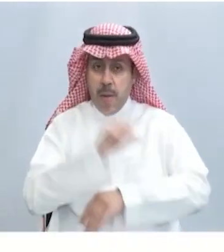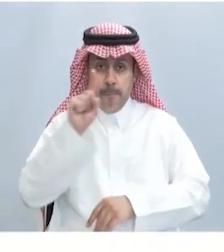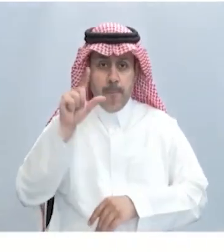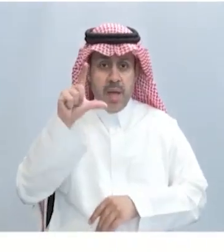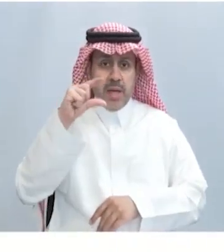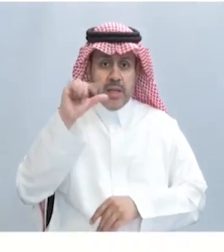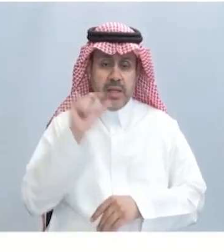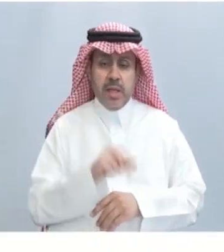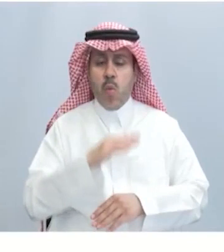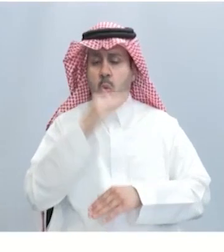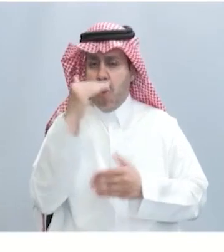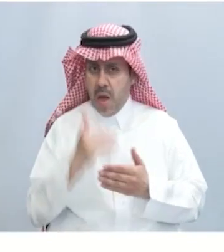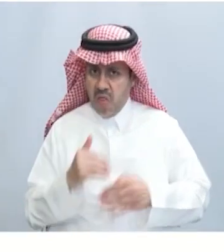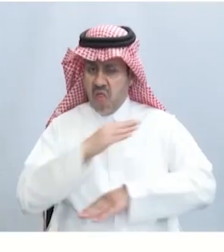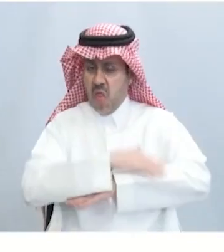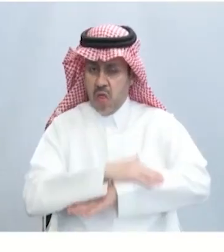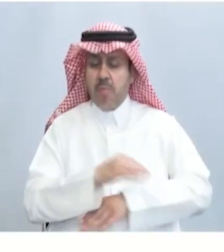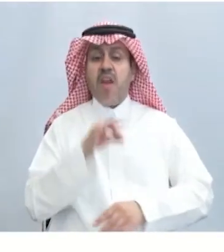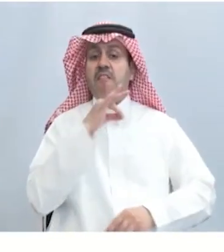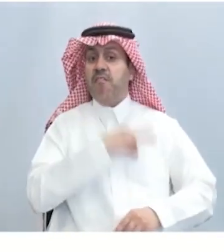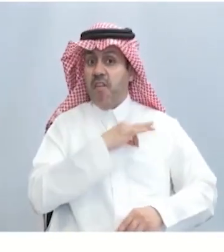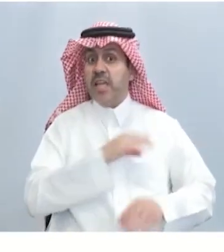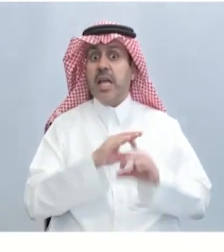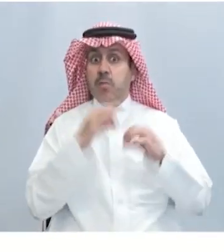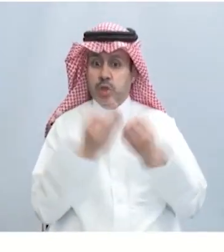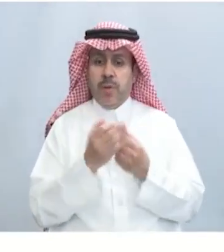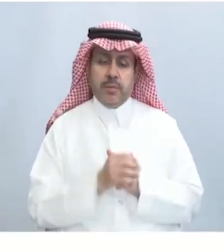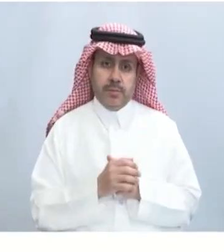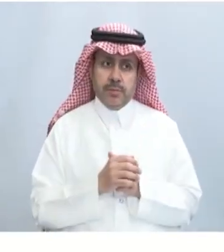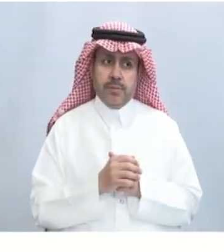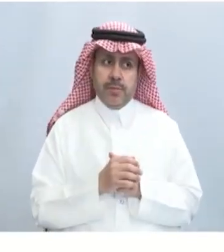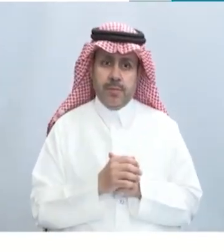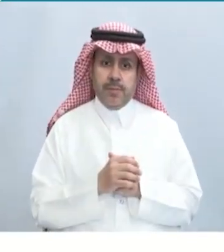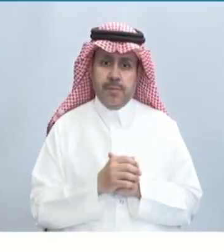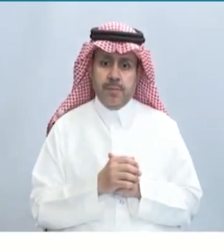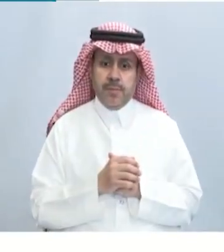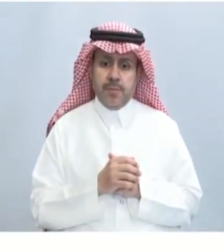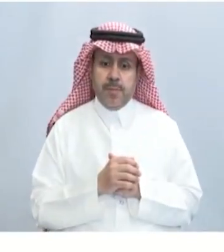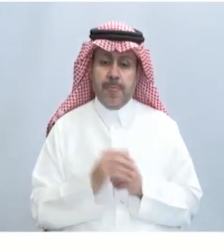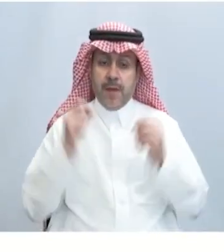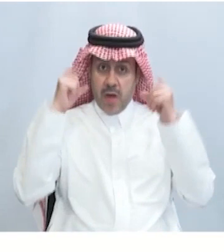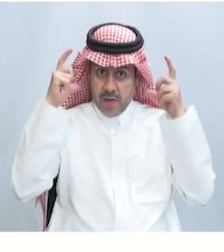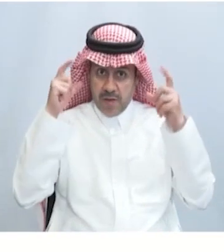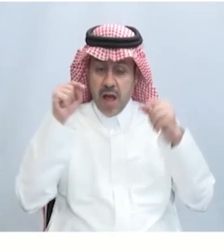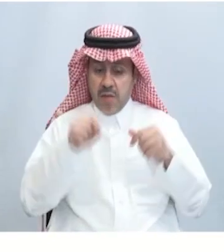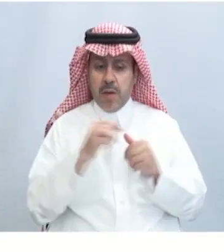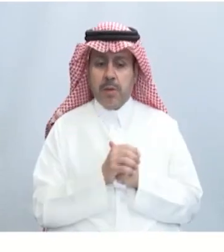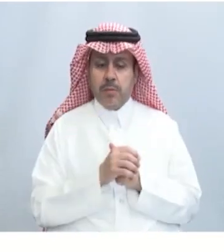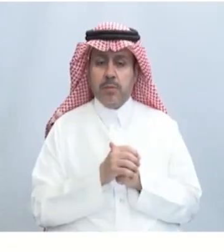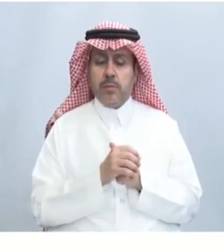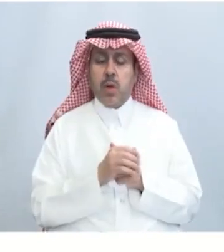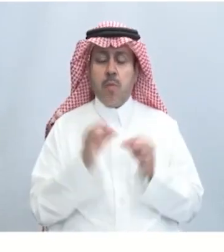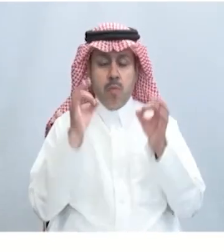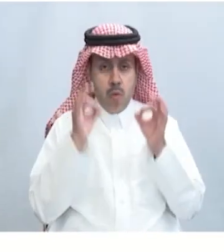ونحوها من الانظمه ونحوها من الانظمه اذا عرفنا هذا الامر فاننا نعرف